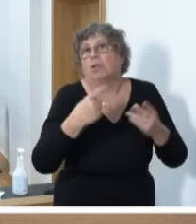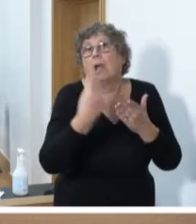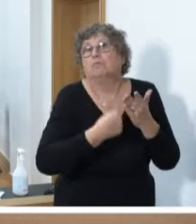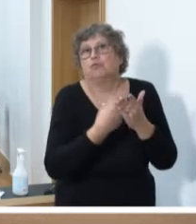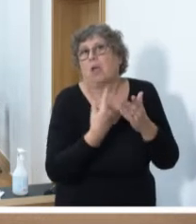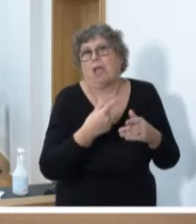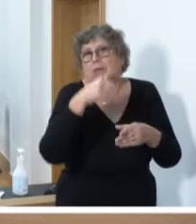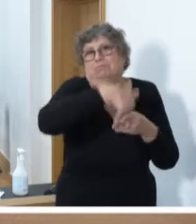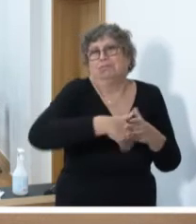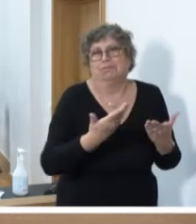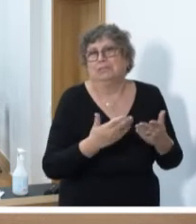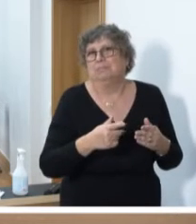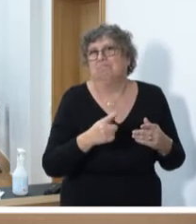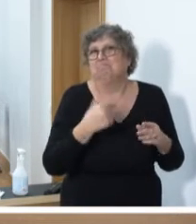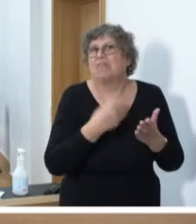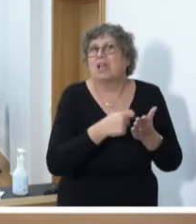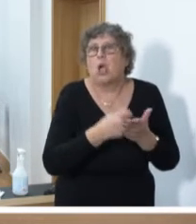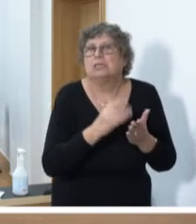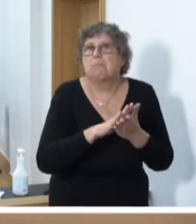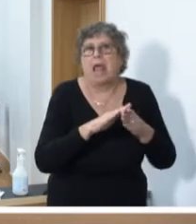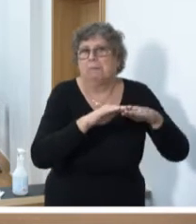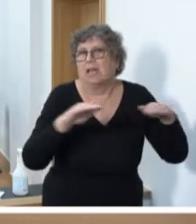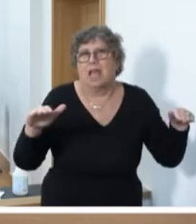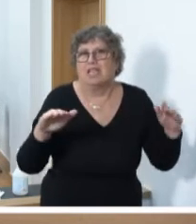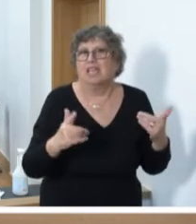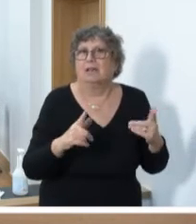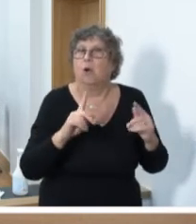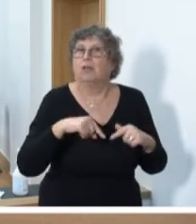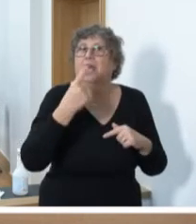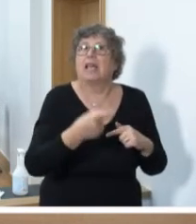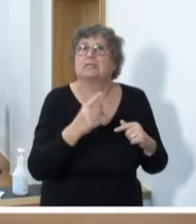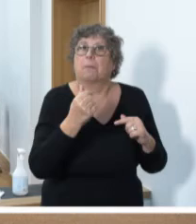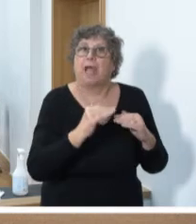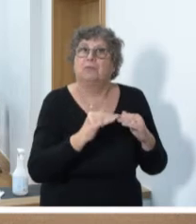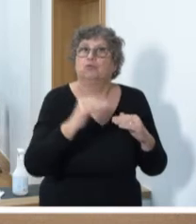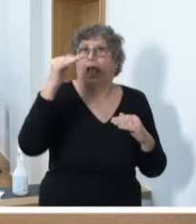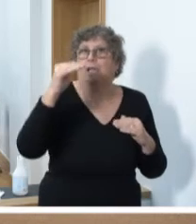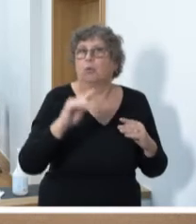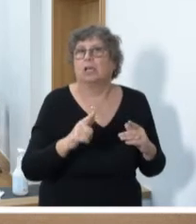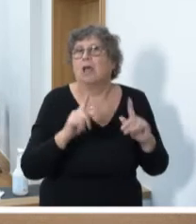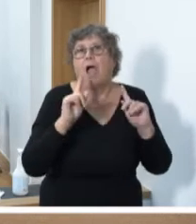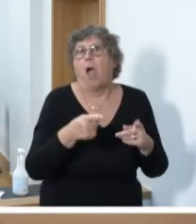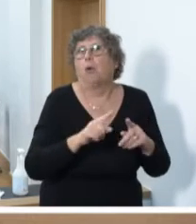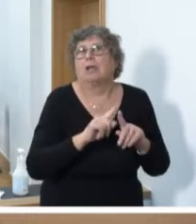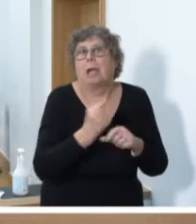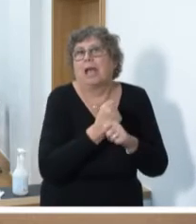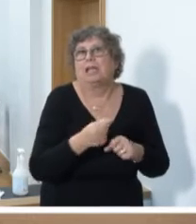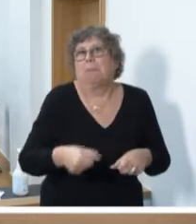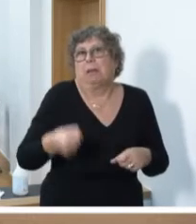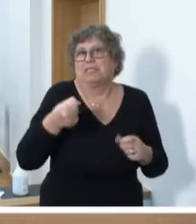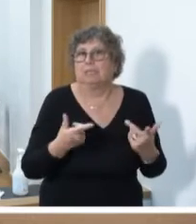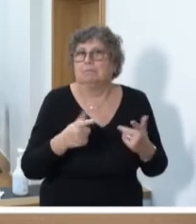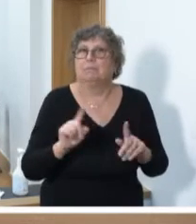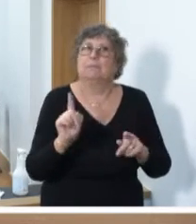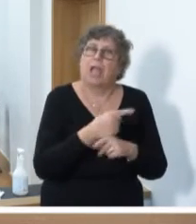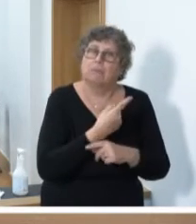wird. Unter dem Strich bleiben die Kosten gleich und auch die kommenden Preissteigerungen werden dadurch nicht verhindert. Die Abschaffung des